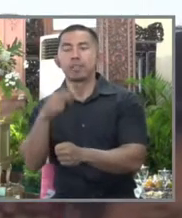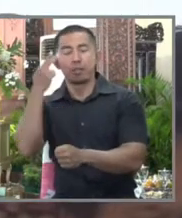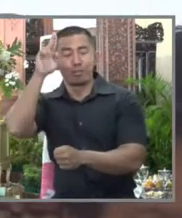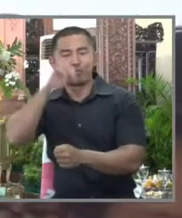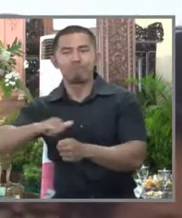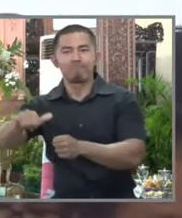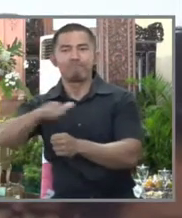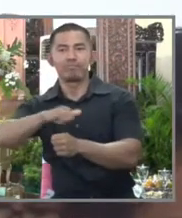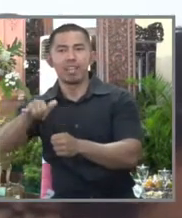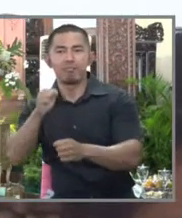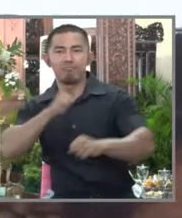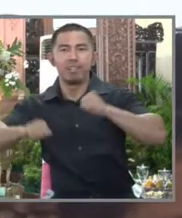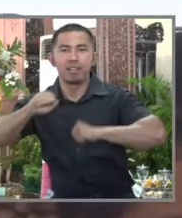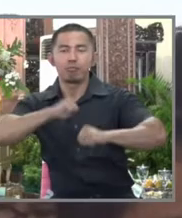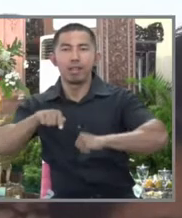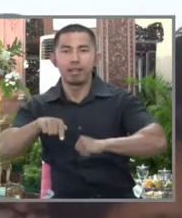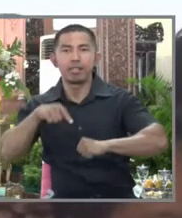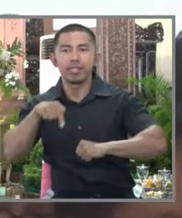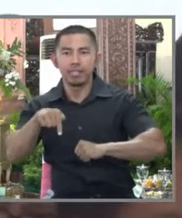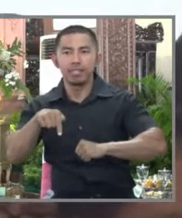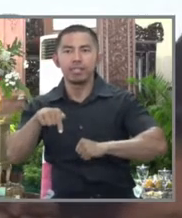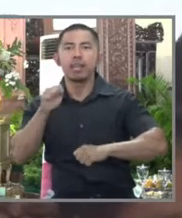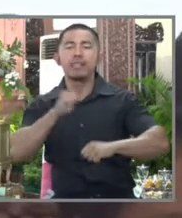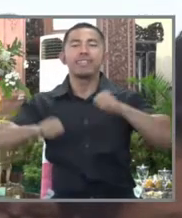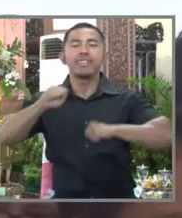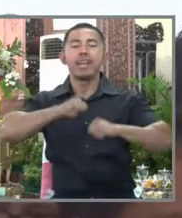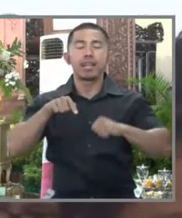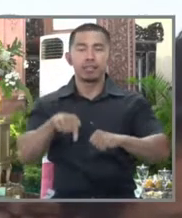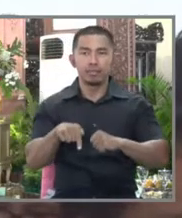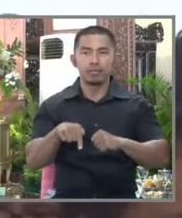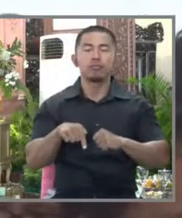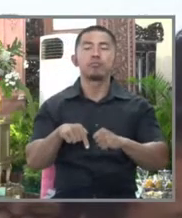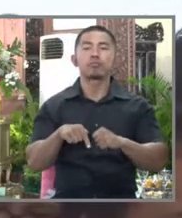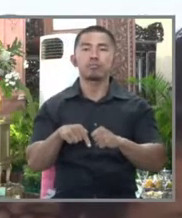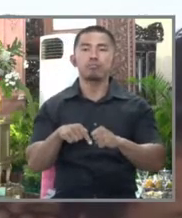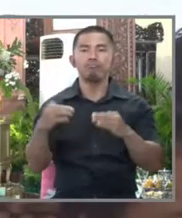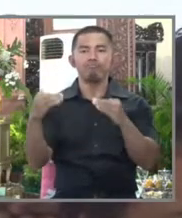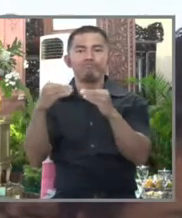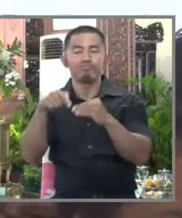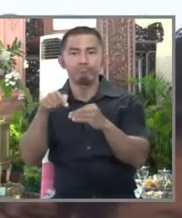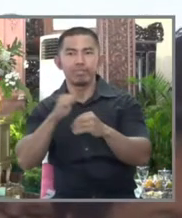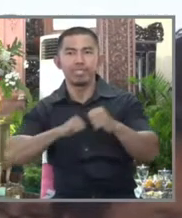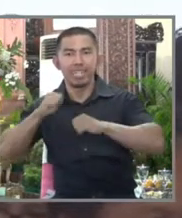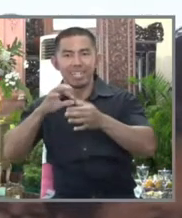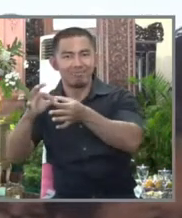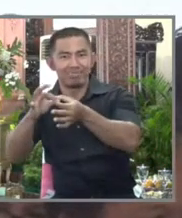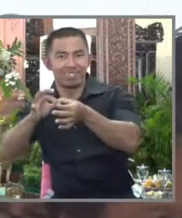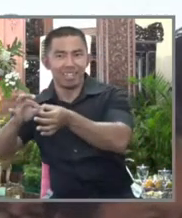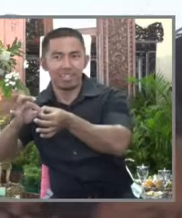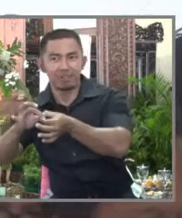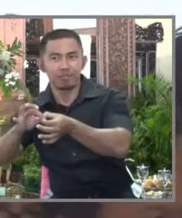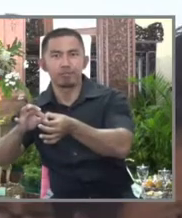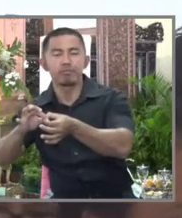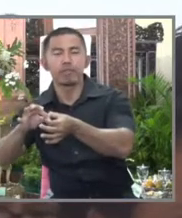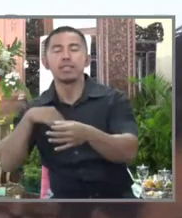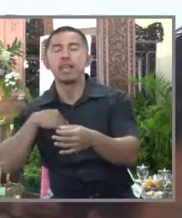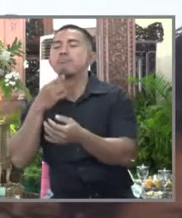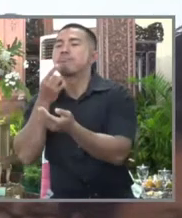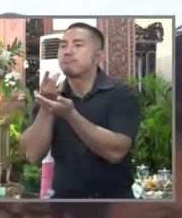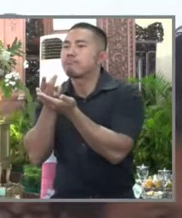kita lakukan. Ini tindakan yang terkaitan dengan afirmasi dan tindakan yang terkait dengan prioritas. Maka